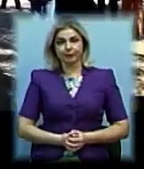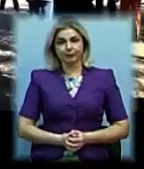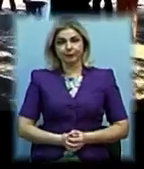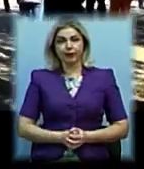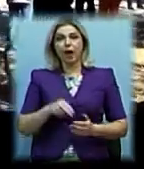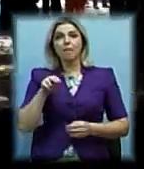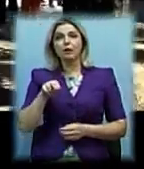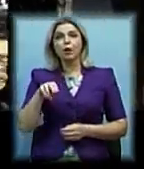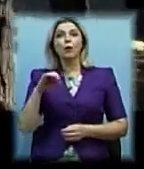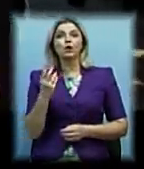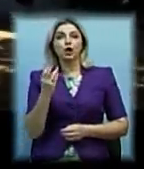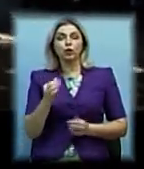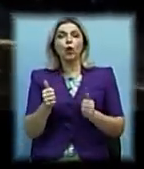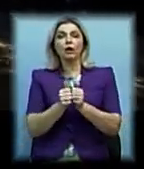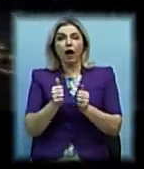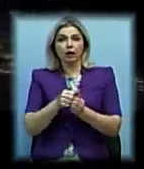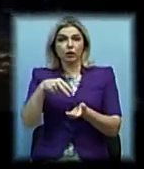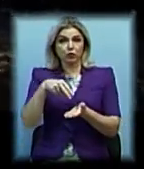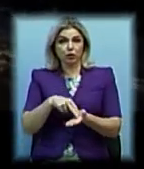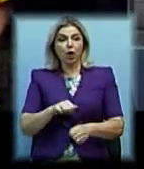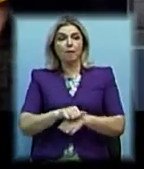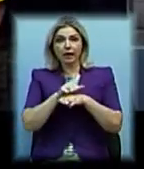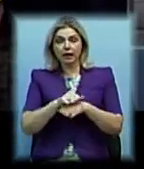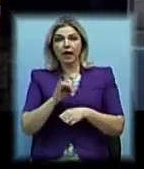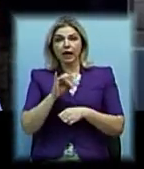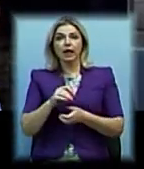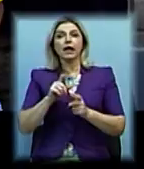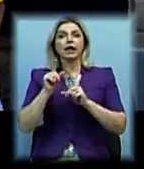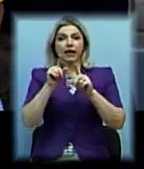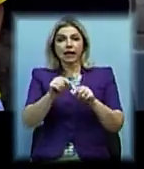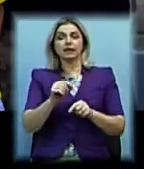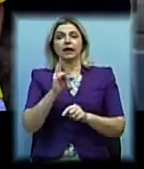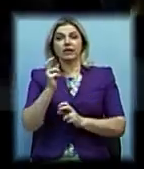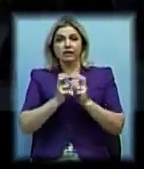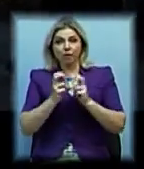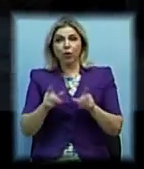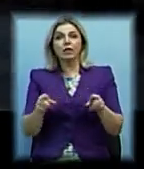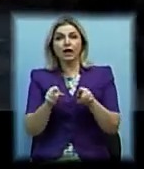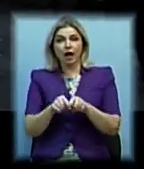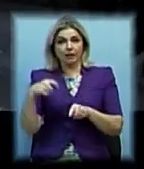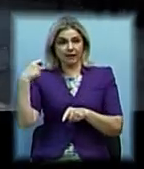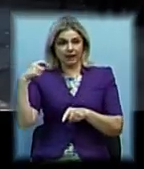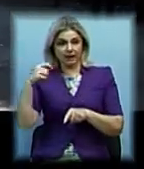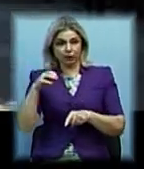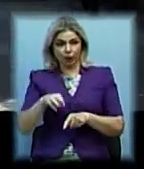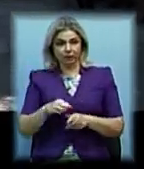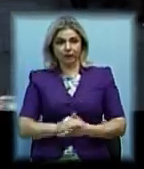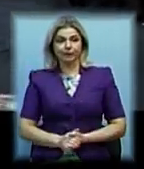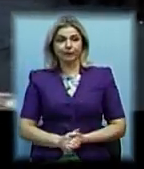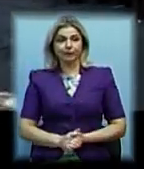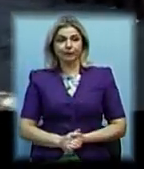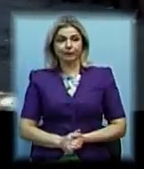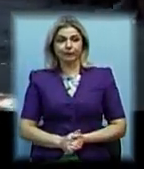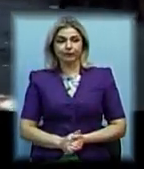Петро Порошенко зупинився біля пікетників. Володимир Надь їде до заводу разом з президентом. Дайте мені представника від вас. Зі мною я